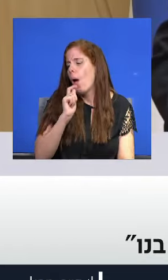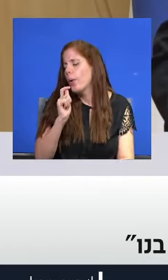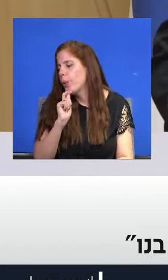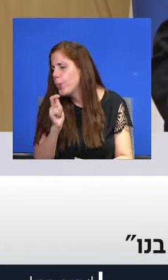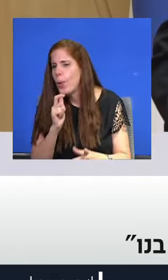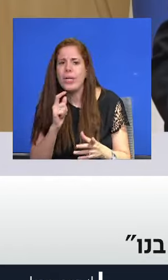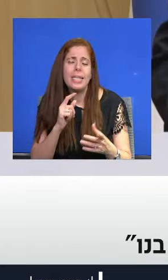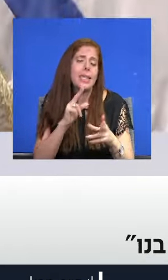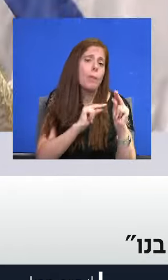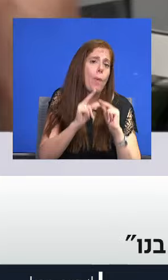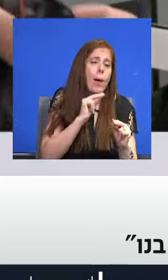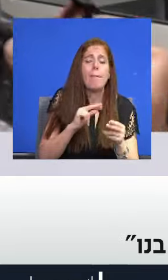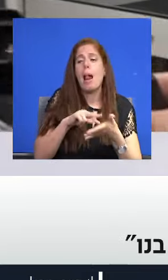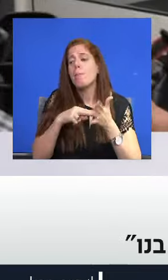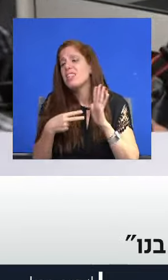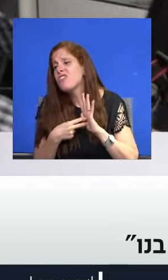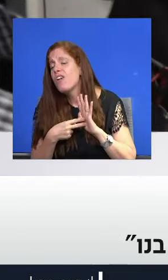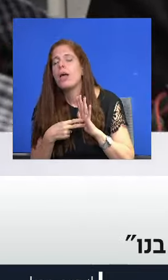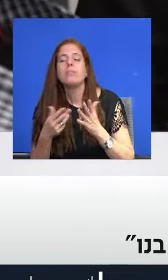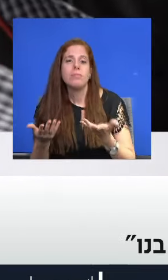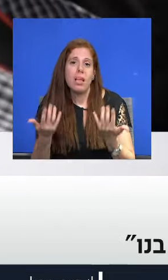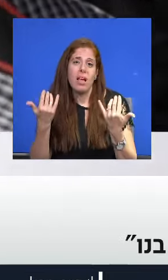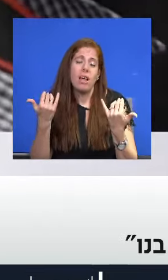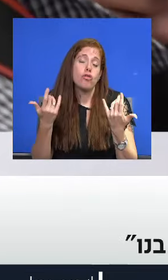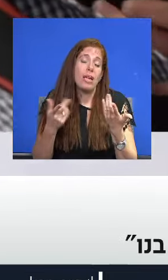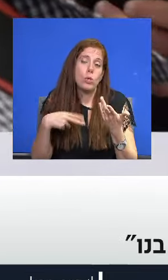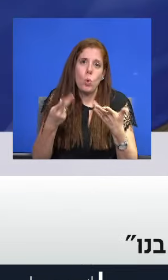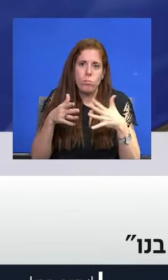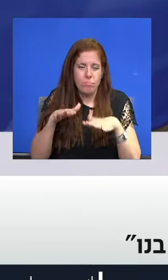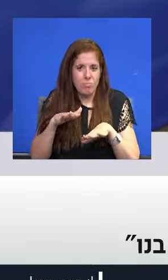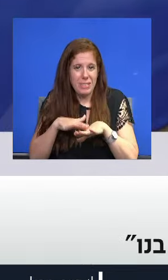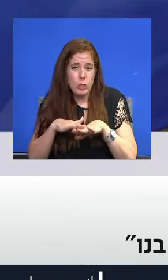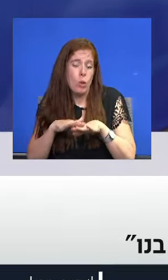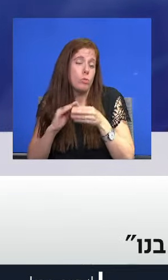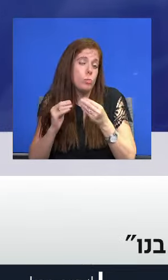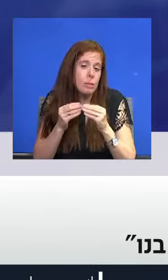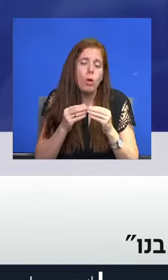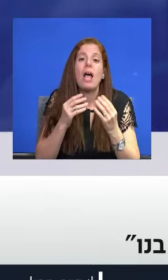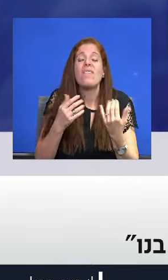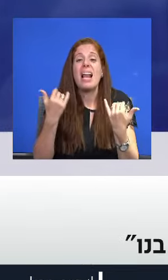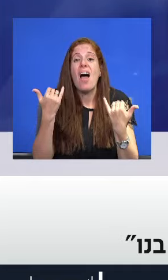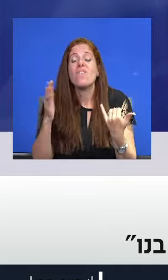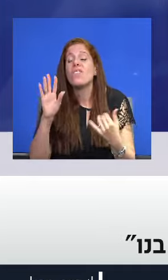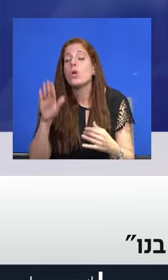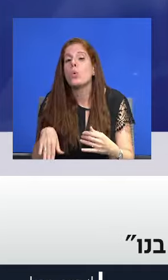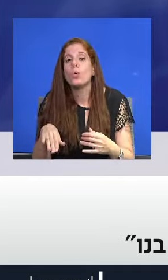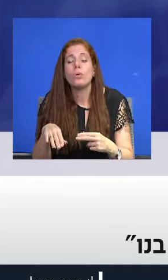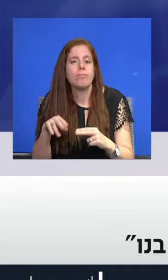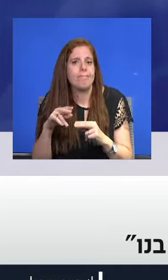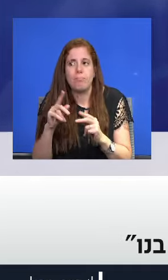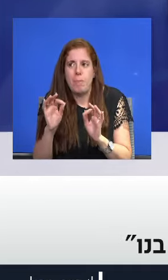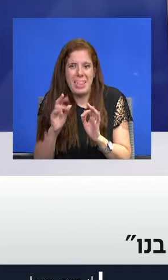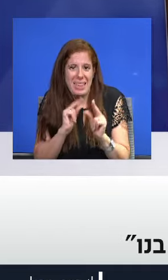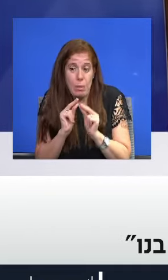מתווה שאומר שיהיו מכסות, אבל מצומצמות ובלי יותר מדי אפשרויות אכיפה, אבל אפילו דיון ראשון לא היה על זה,